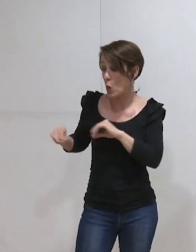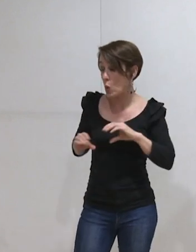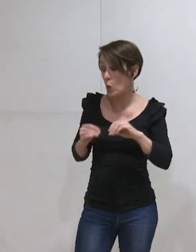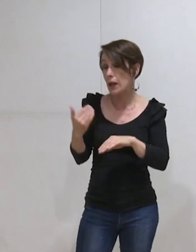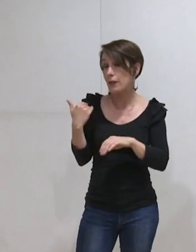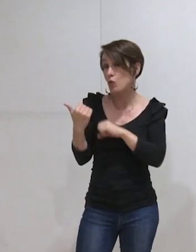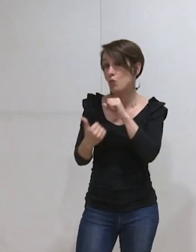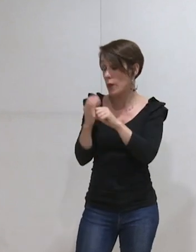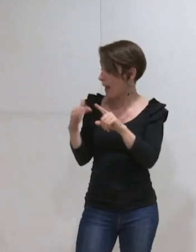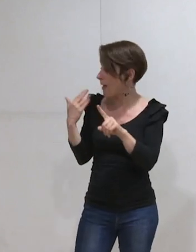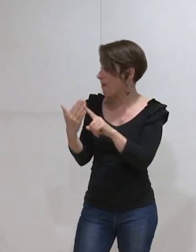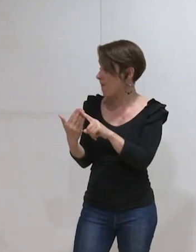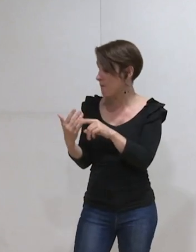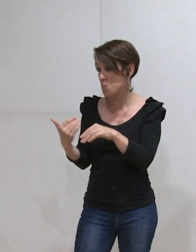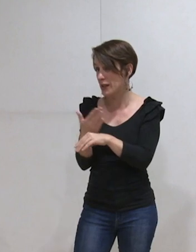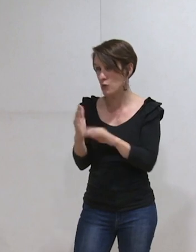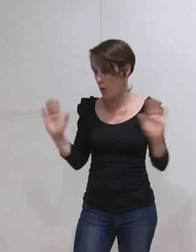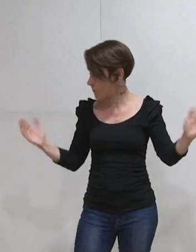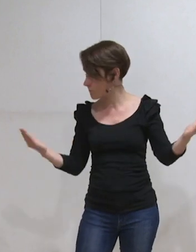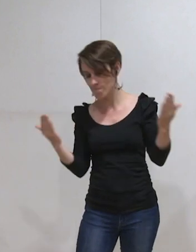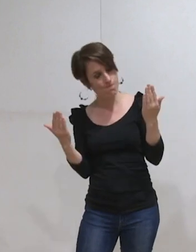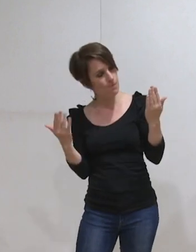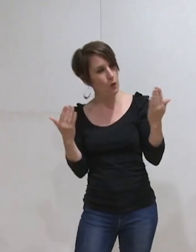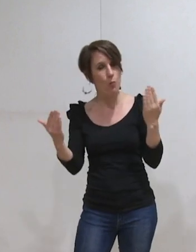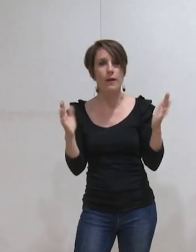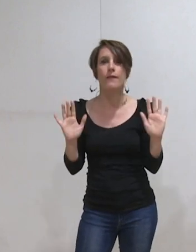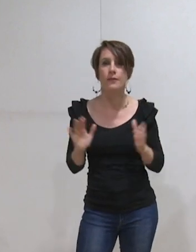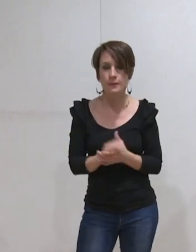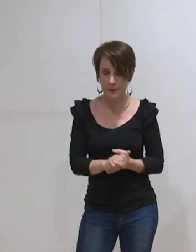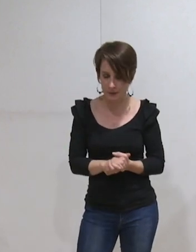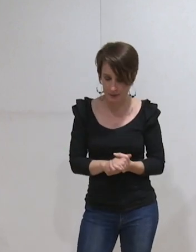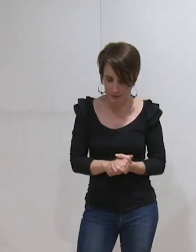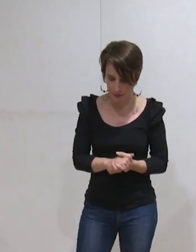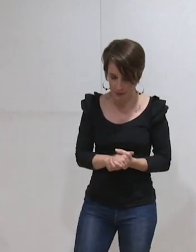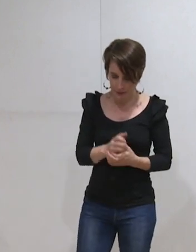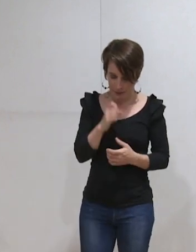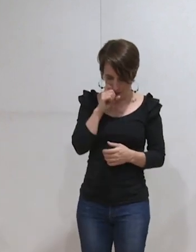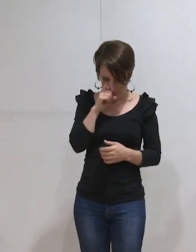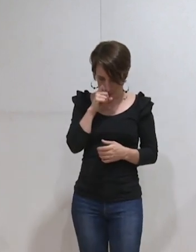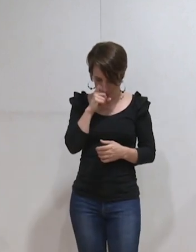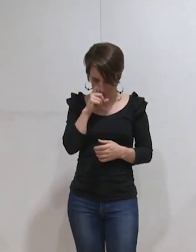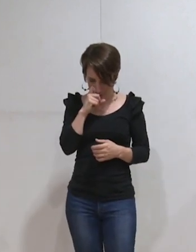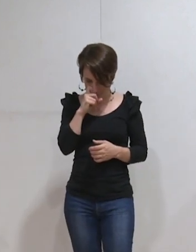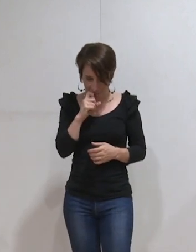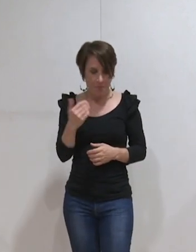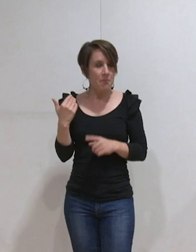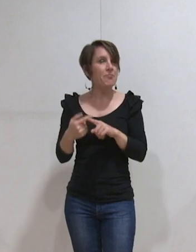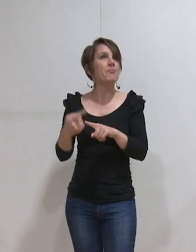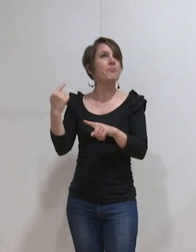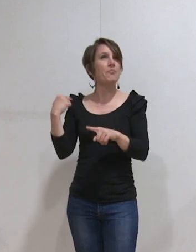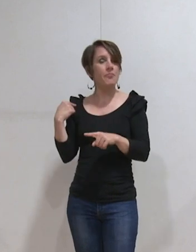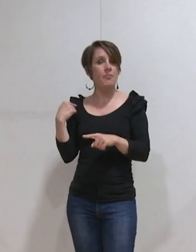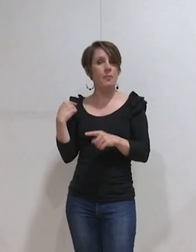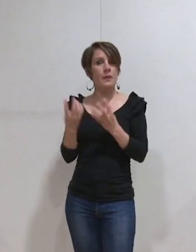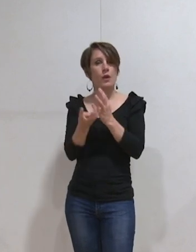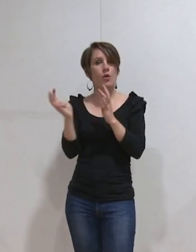an depuis 1 an maintenant je Revens reprendre quelques éléments lors du conseil d'administration du